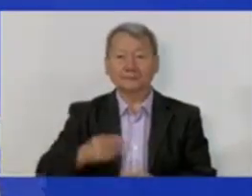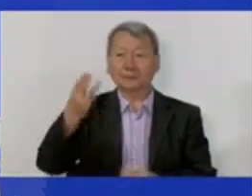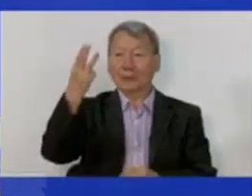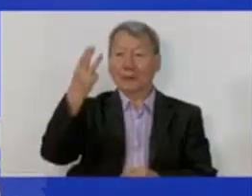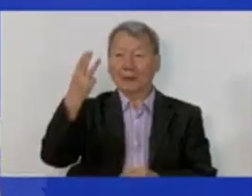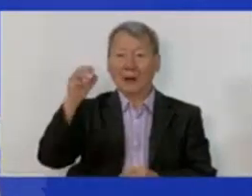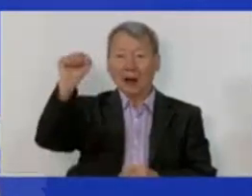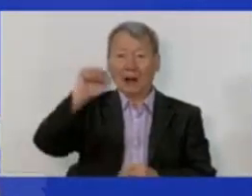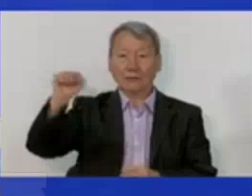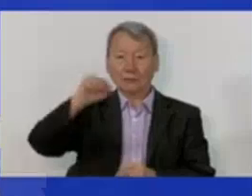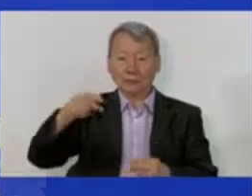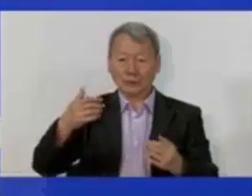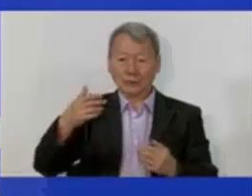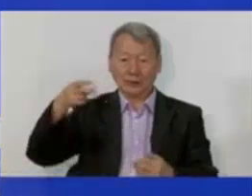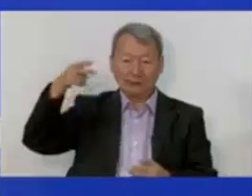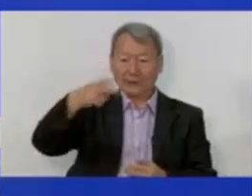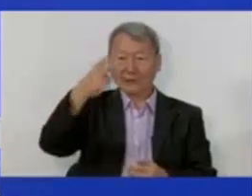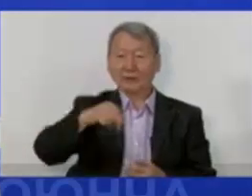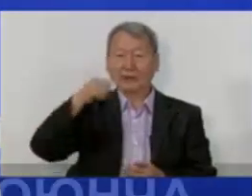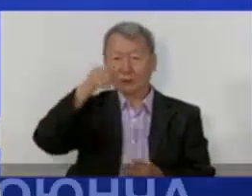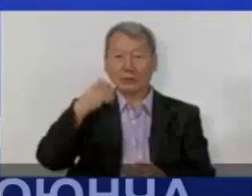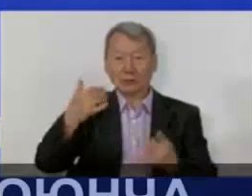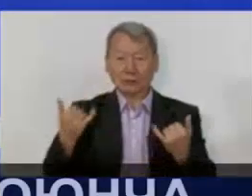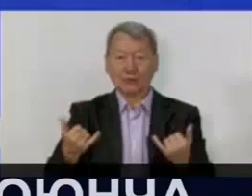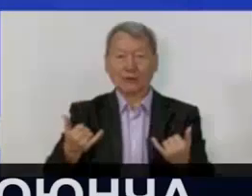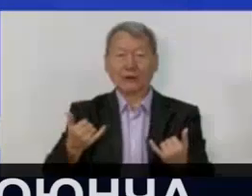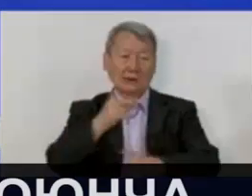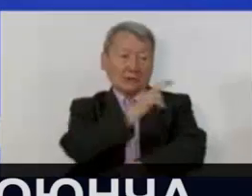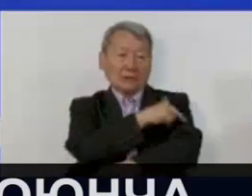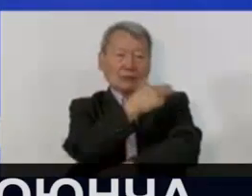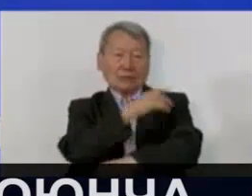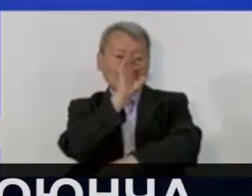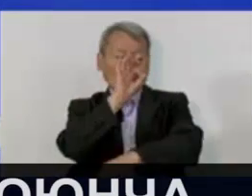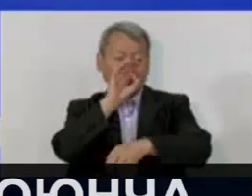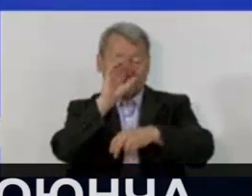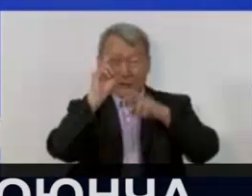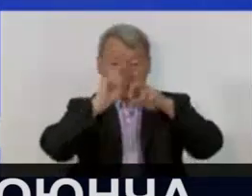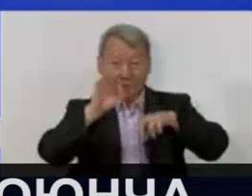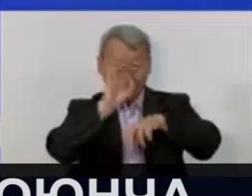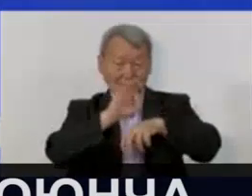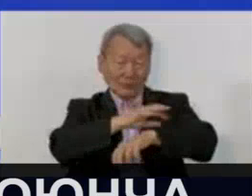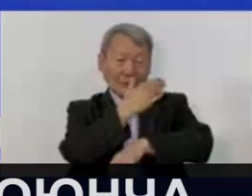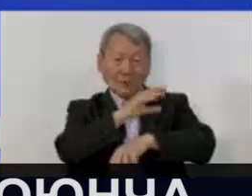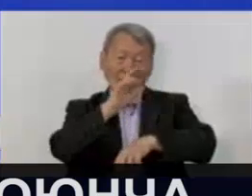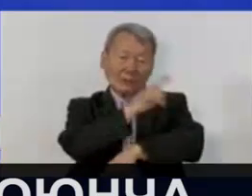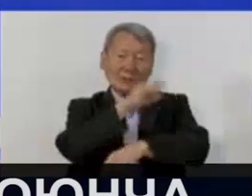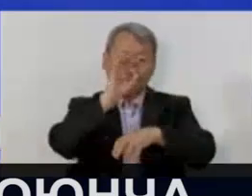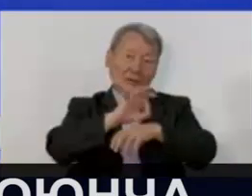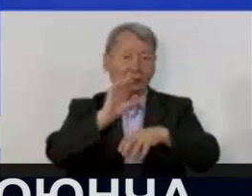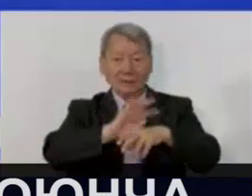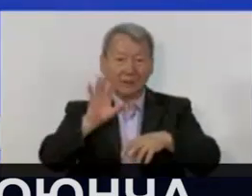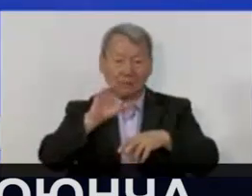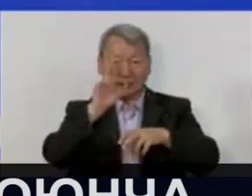3 август 2020 жылга карата медициналык кызматкерлердин арасында коронавирус жуктуруп